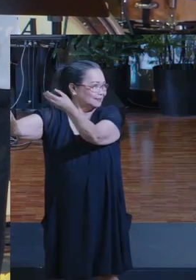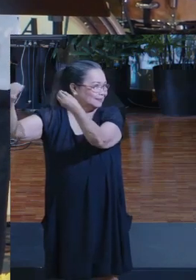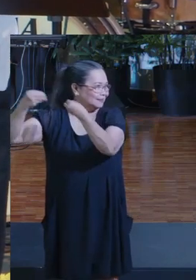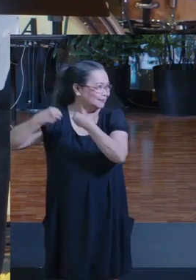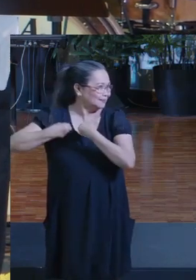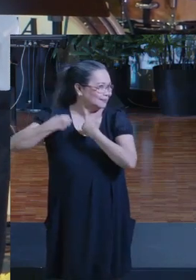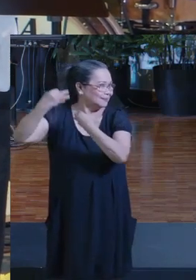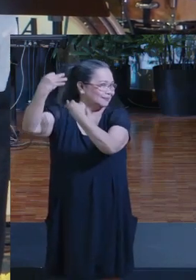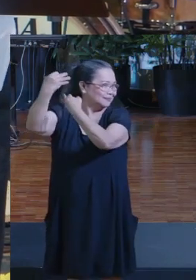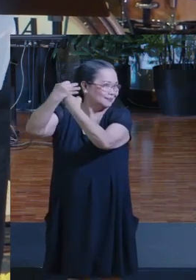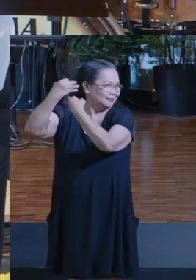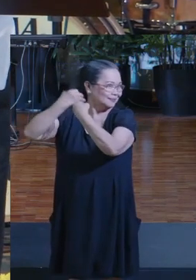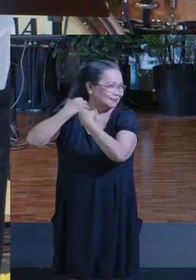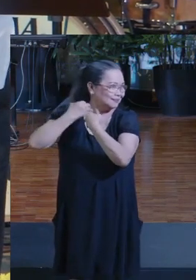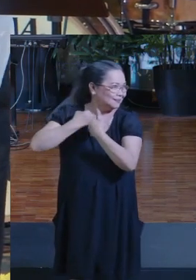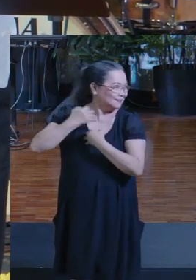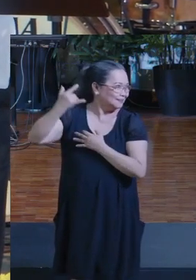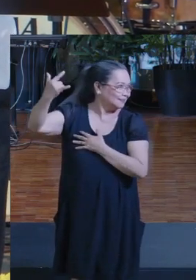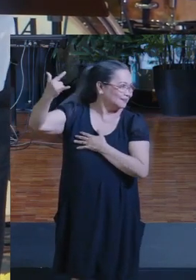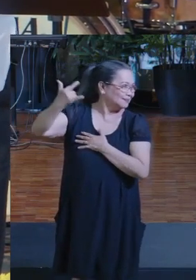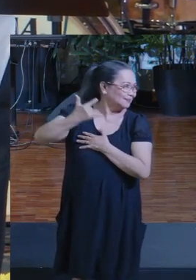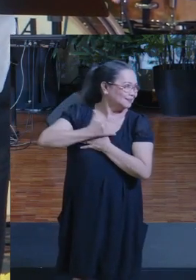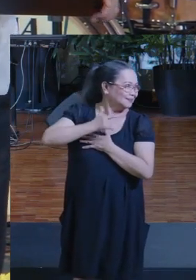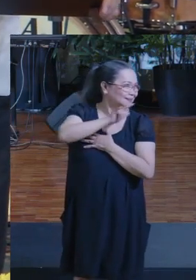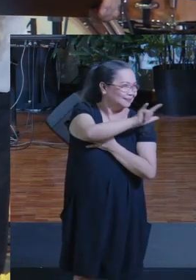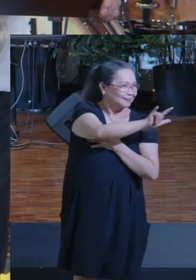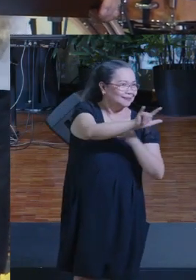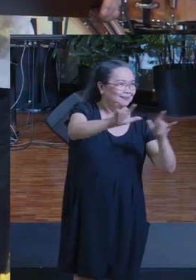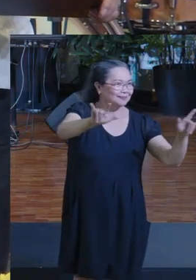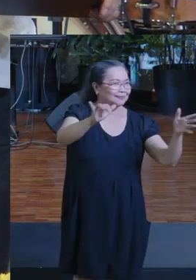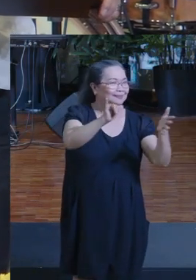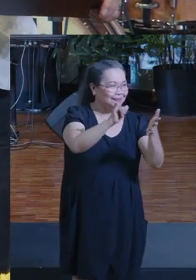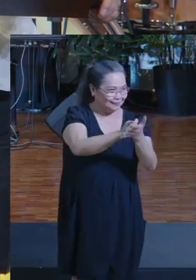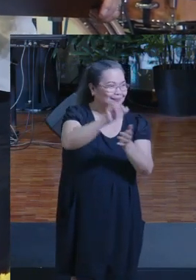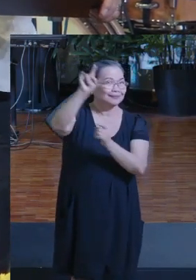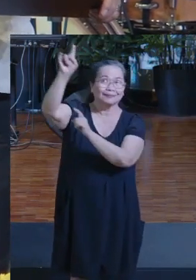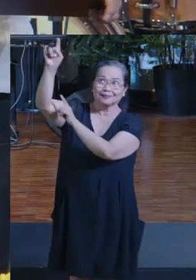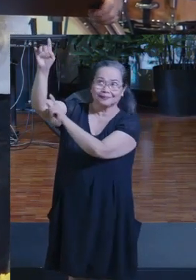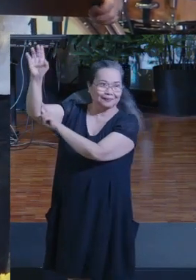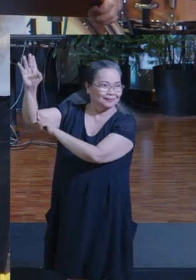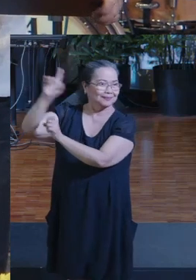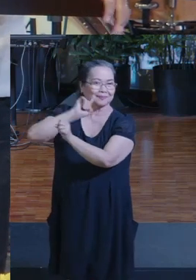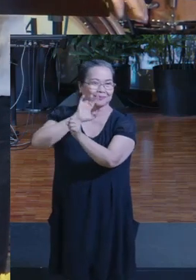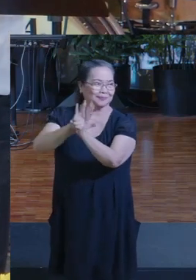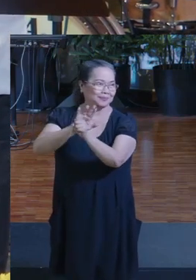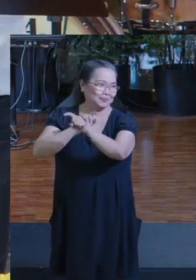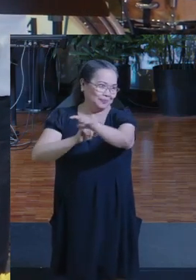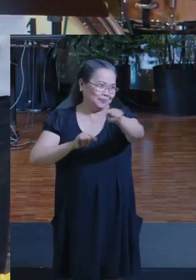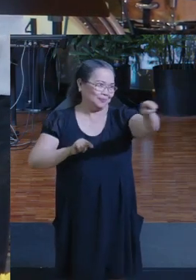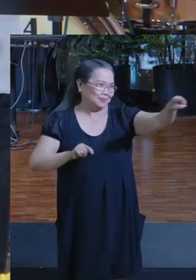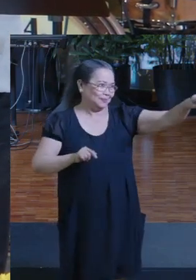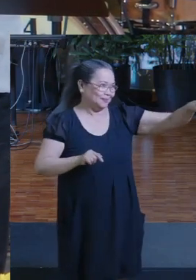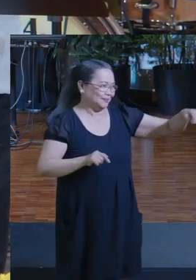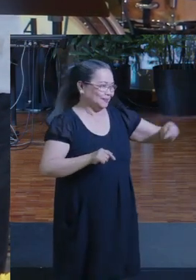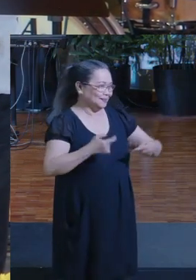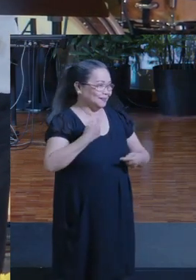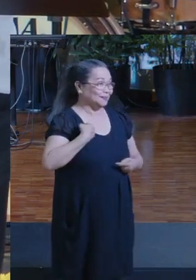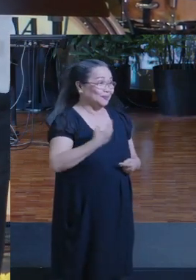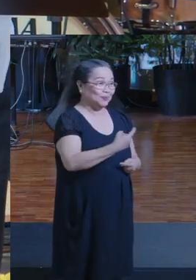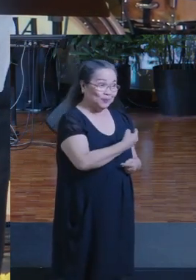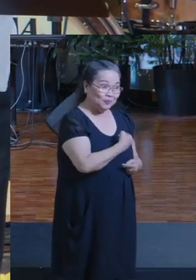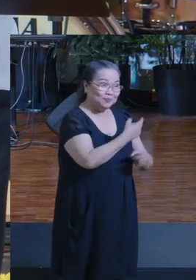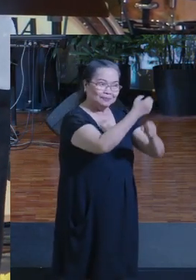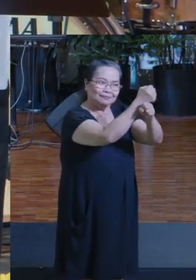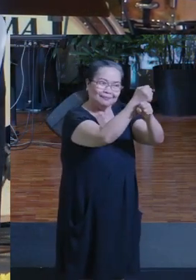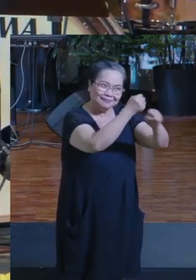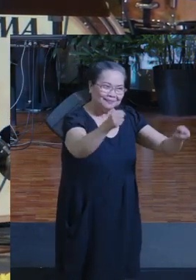tapat. Yan po ang ating Diyos. Siya po ang nangako sa atin. At tayo'y